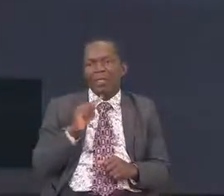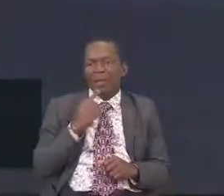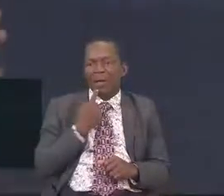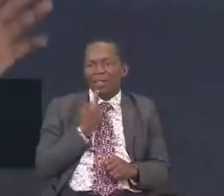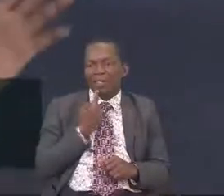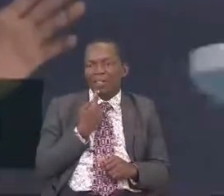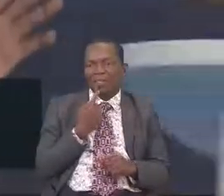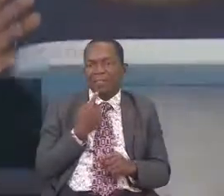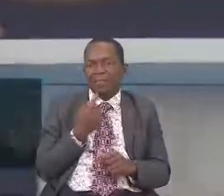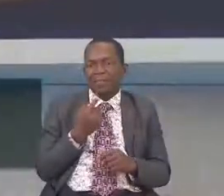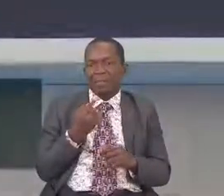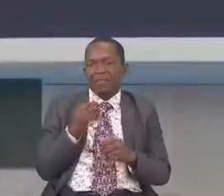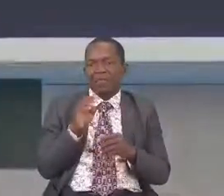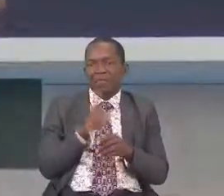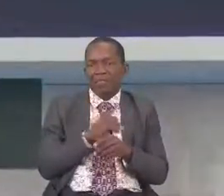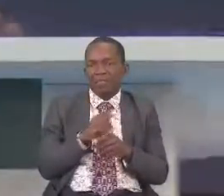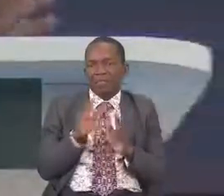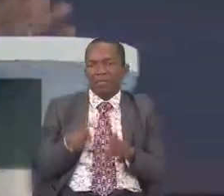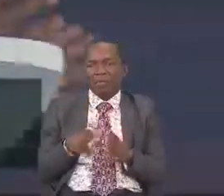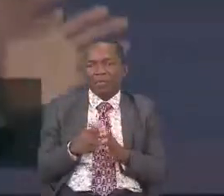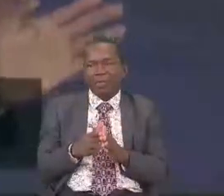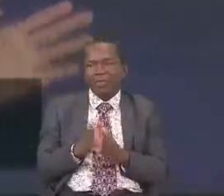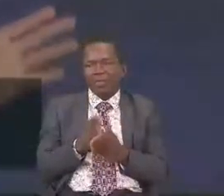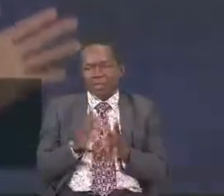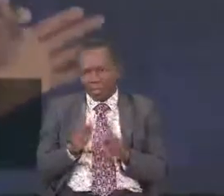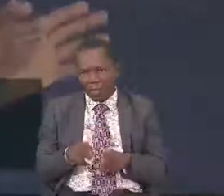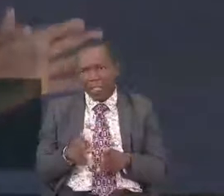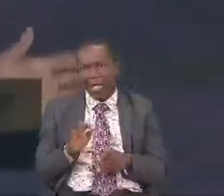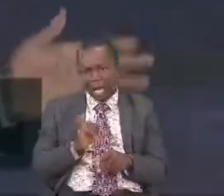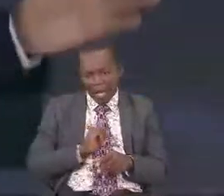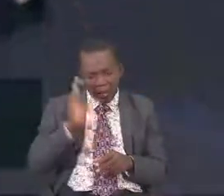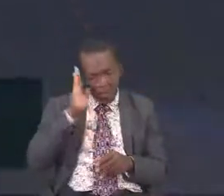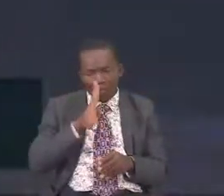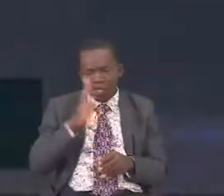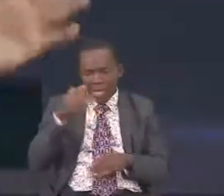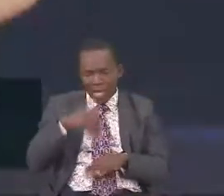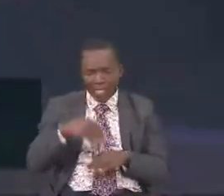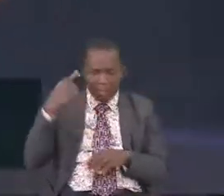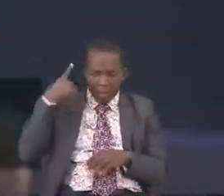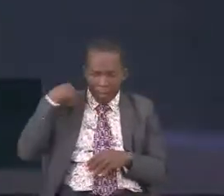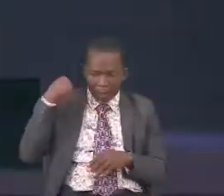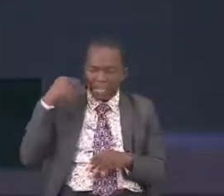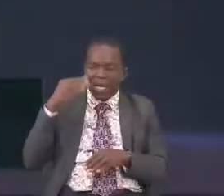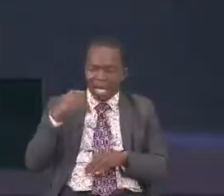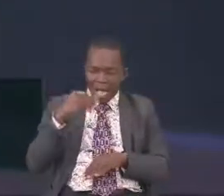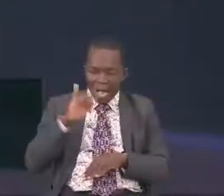chantaient, je serai à mon poste, je mourrai à mon poste.